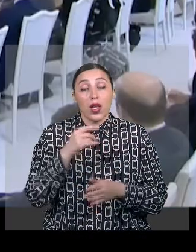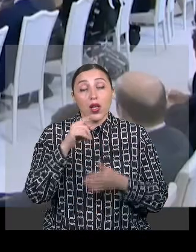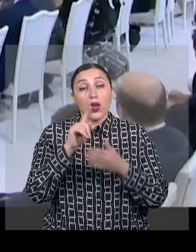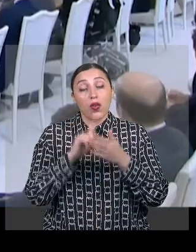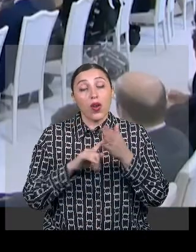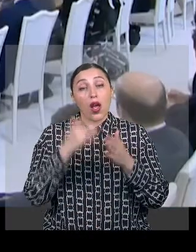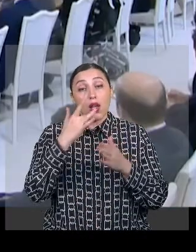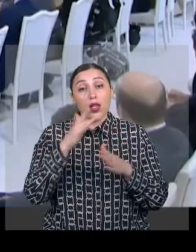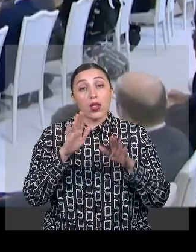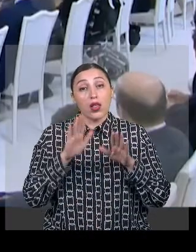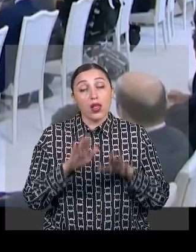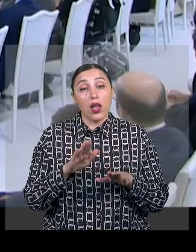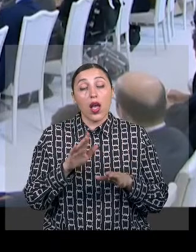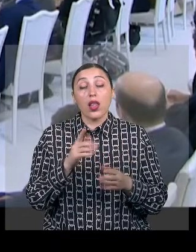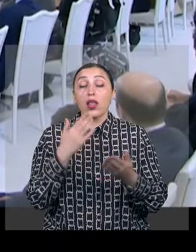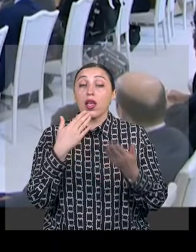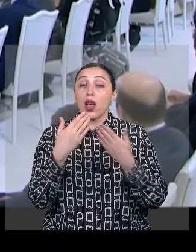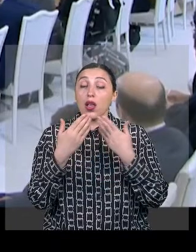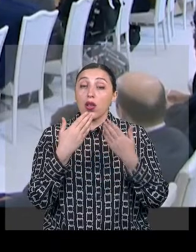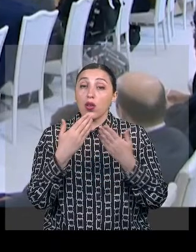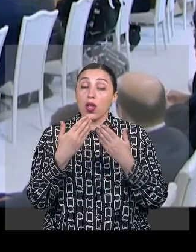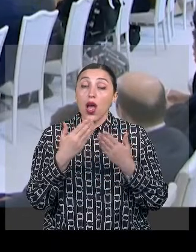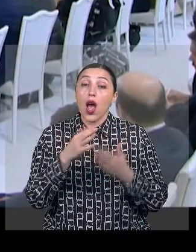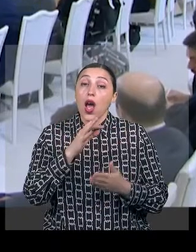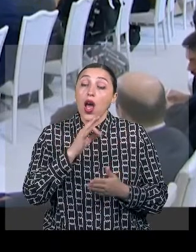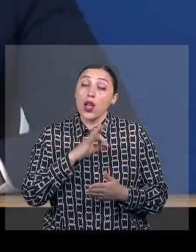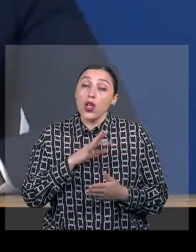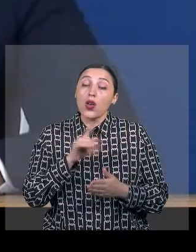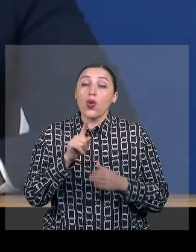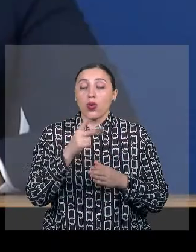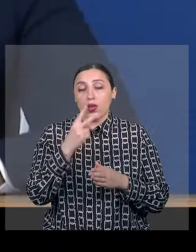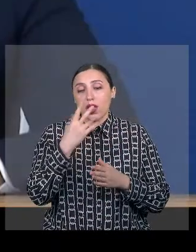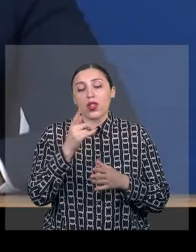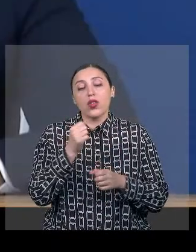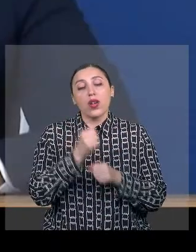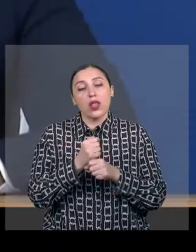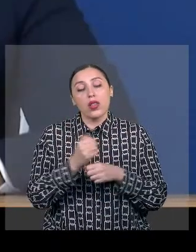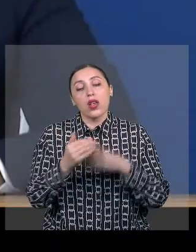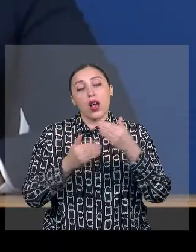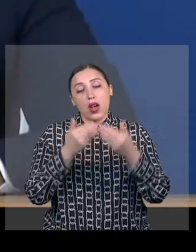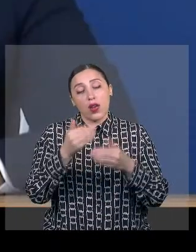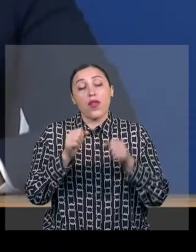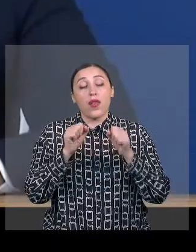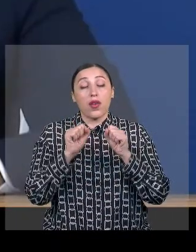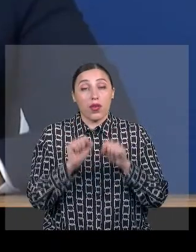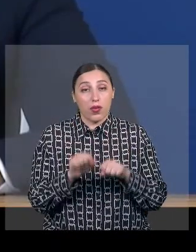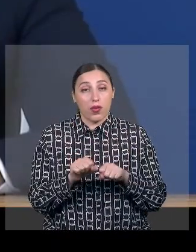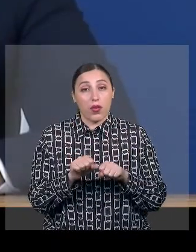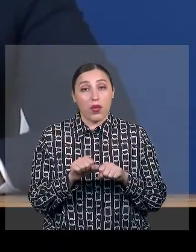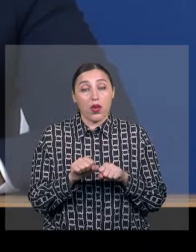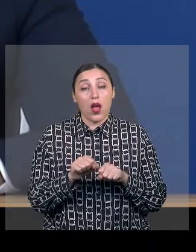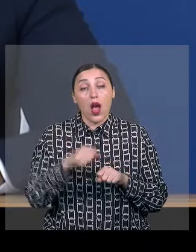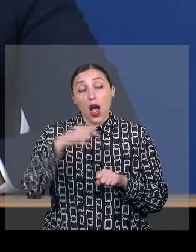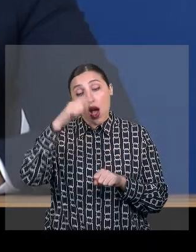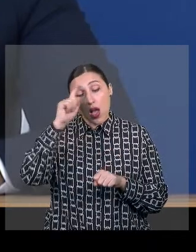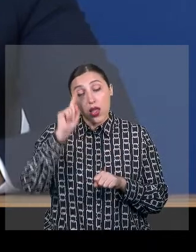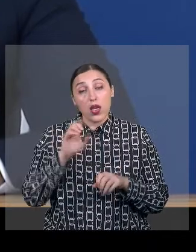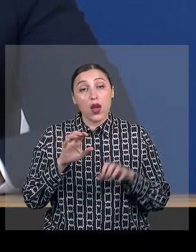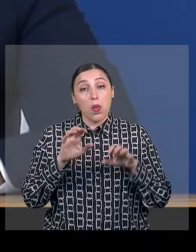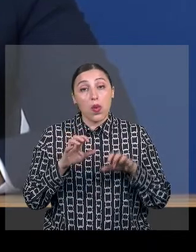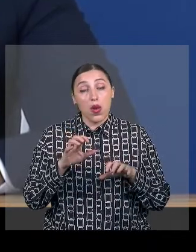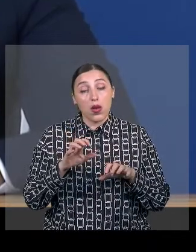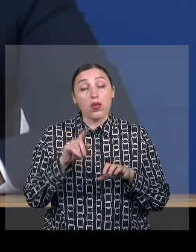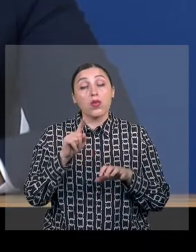որ Վաշինգտոնում բանակցությունները կտան, եթե ոչ արդյունք, ապա գոնե տեսանելի առաջընթաց, հայտարարել է Ալիևը։ Ըստ Ադրբեջանի